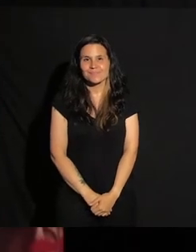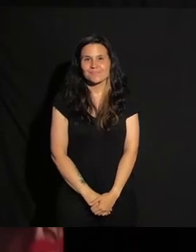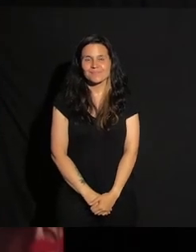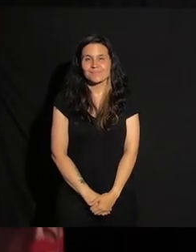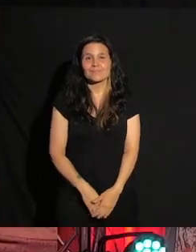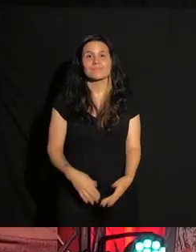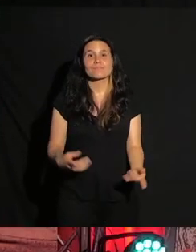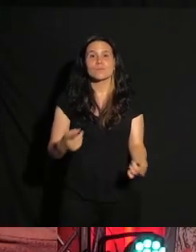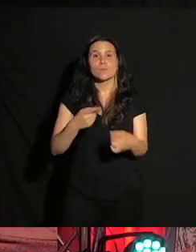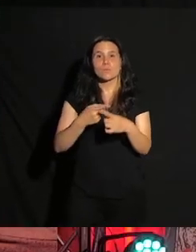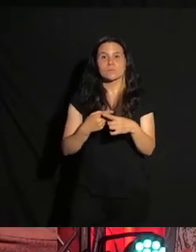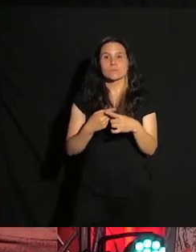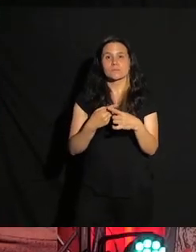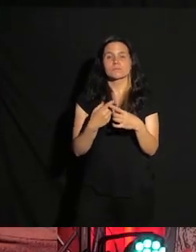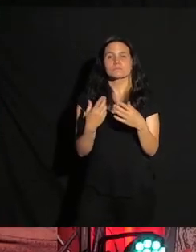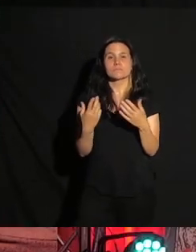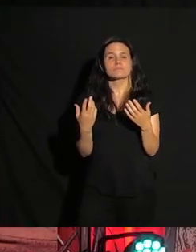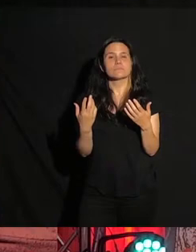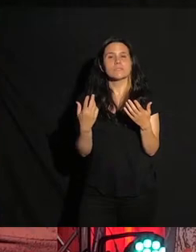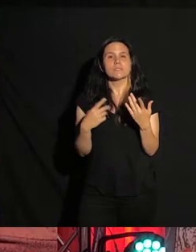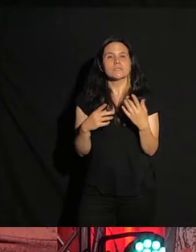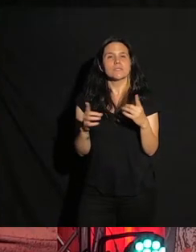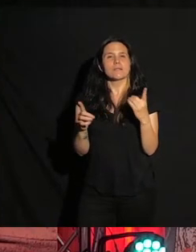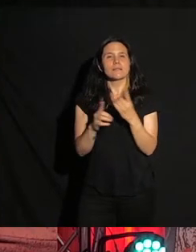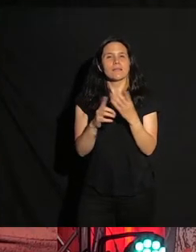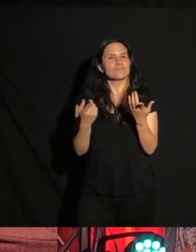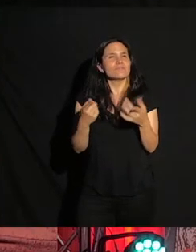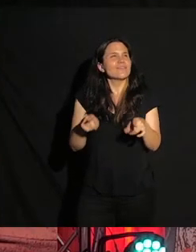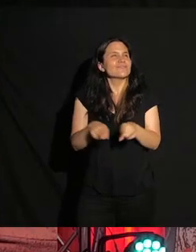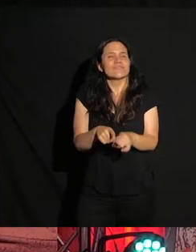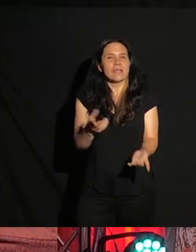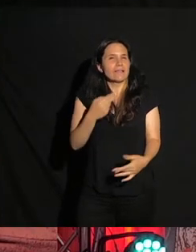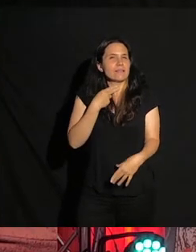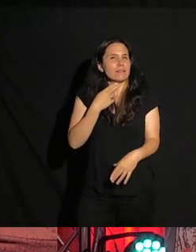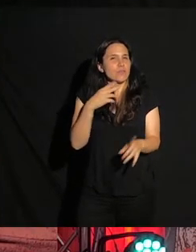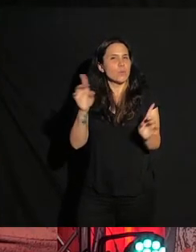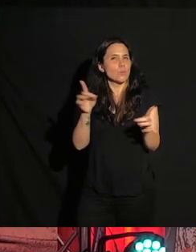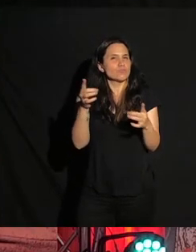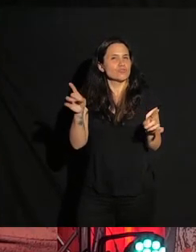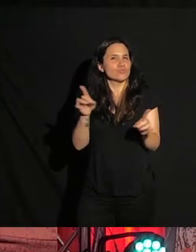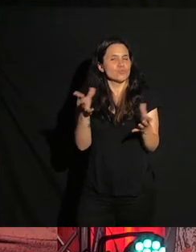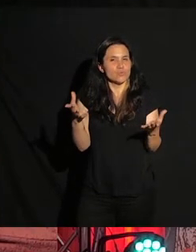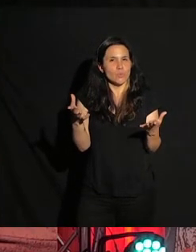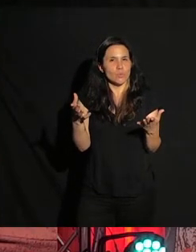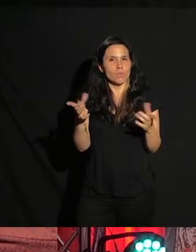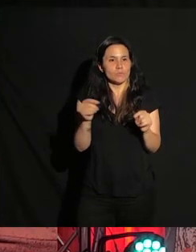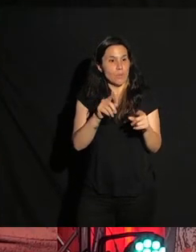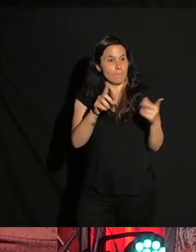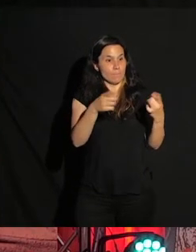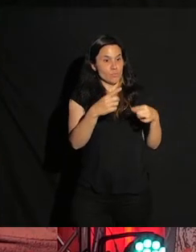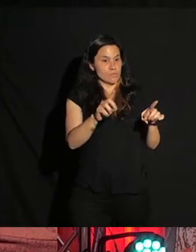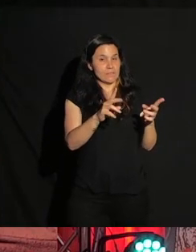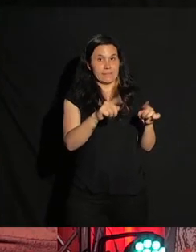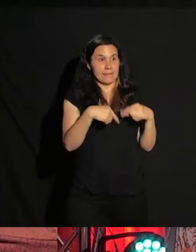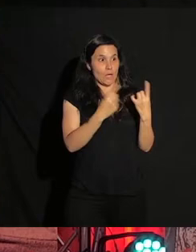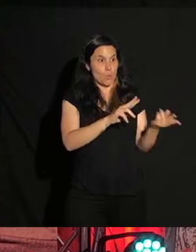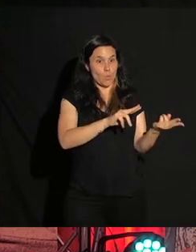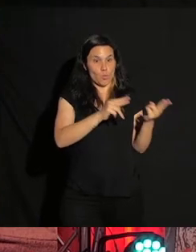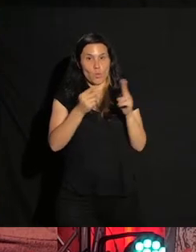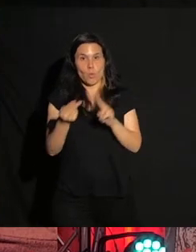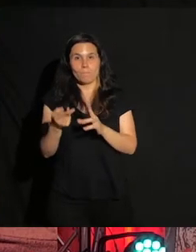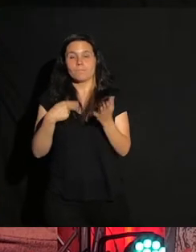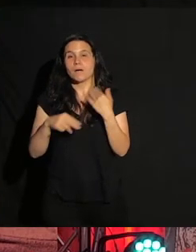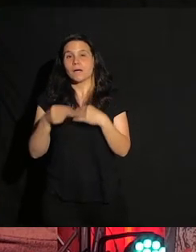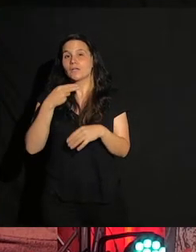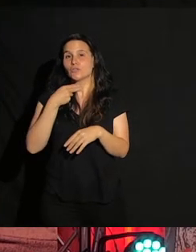das Setting? Das war wirklich wie ein Tonstudio sozusagen. Wir haben unseren Musikraum zum Tonstudio gemacht und haben einen